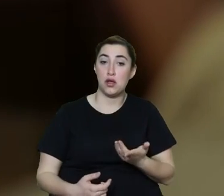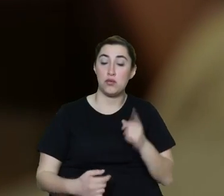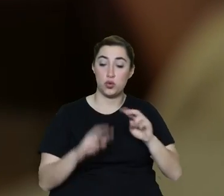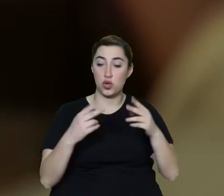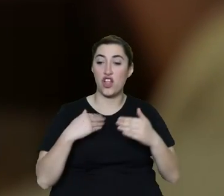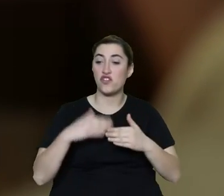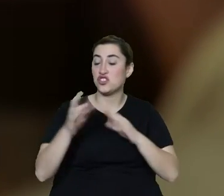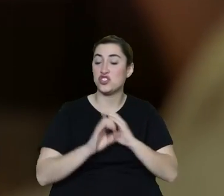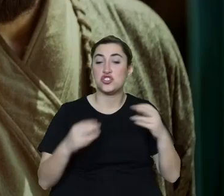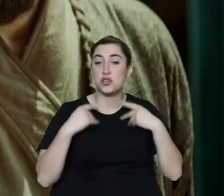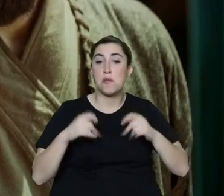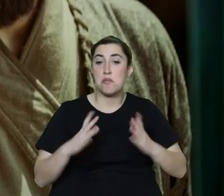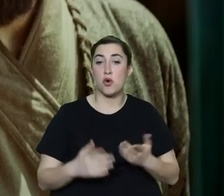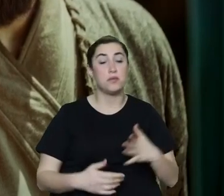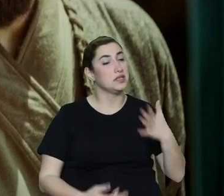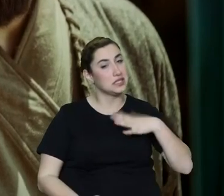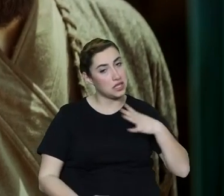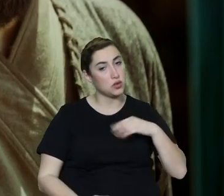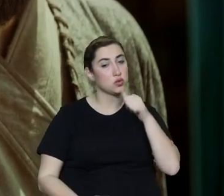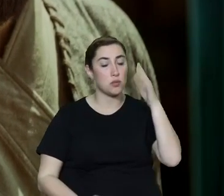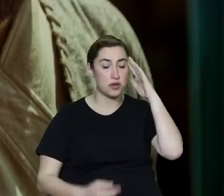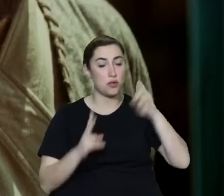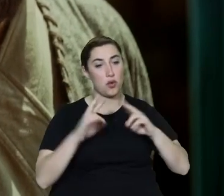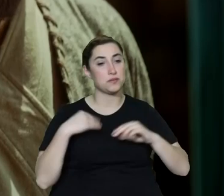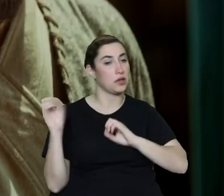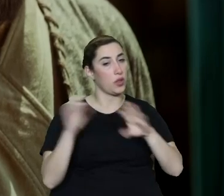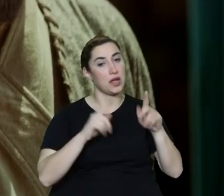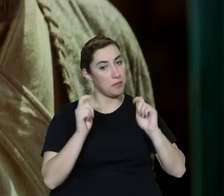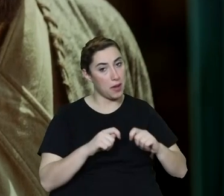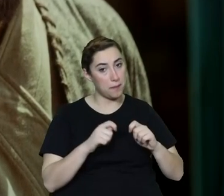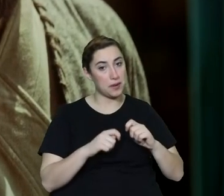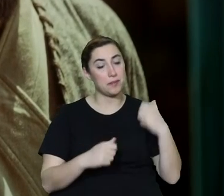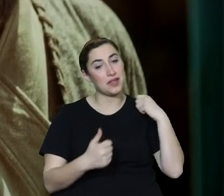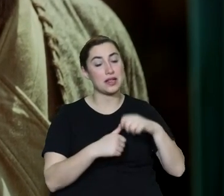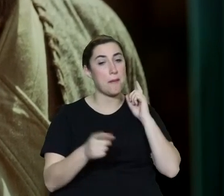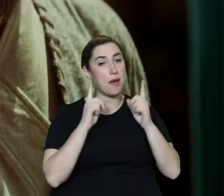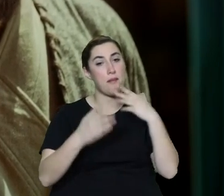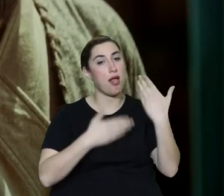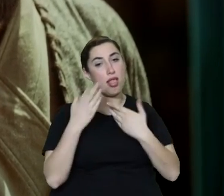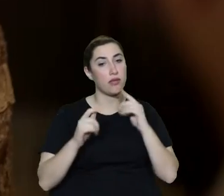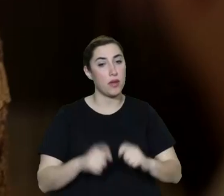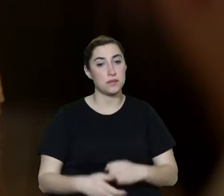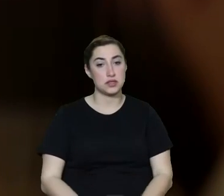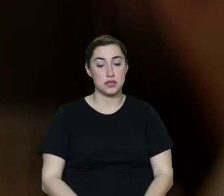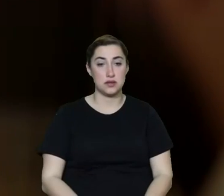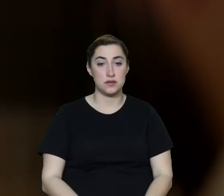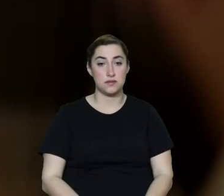Abi dükkandan dışarı adım attırmaz ustam. İstersen Sübaşı ile zabitleri göndereyim. Yeniden mahkemede anlat derdini.